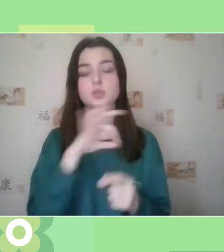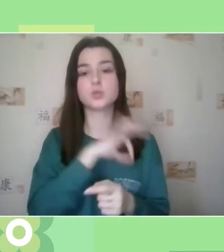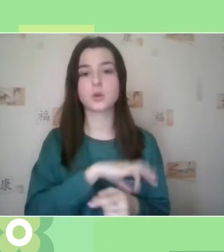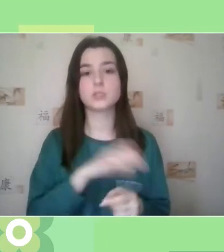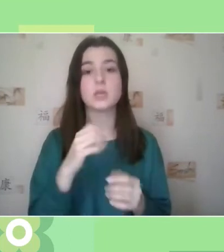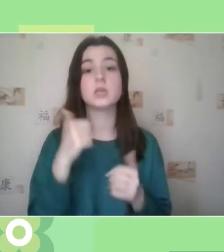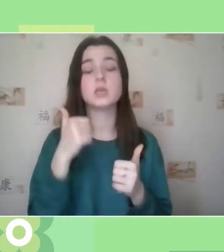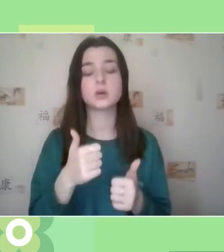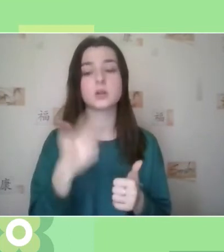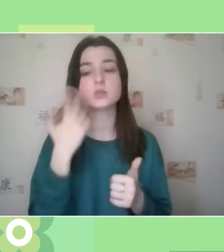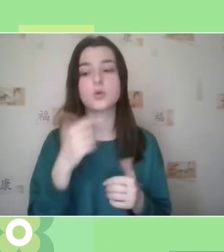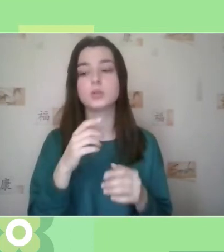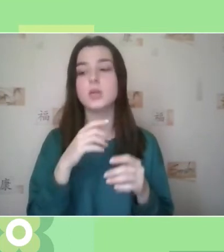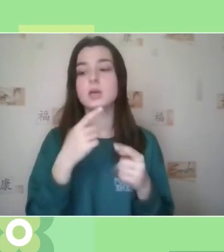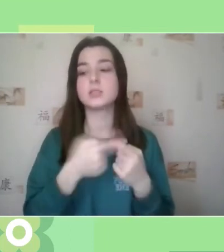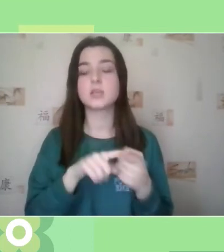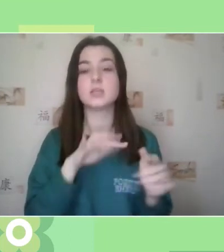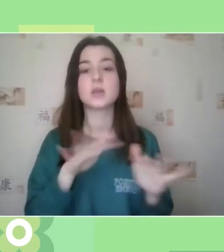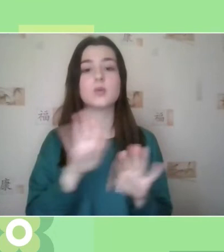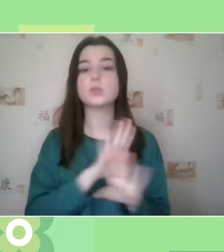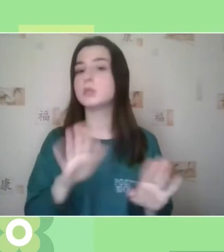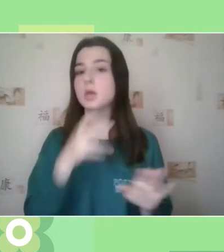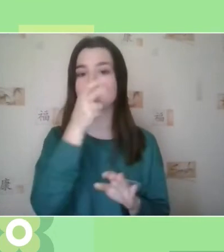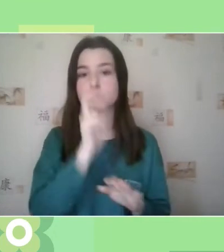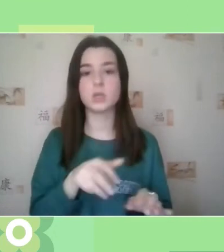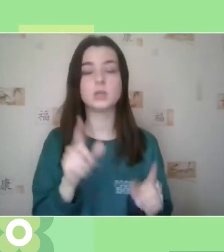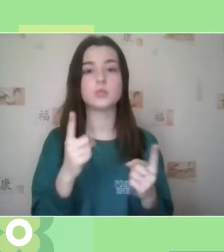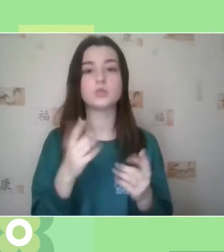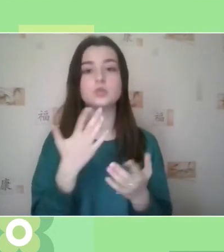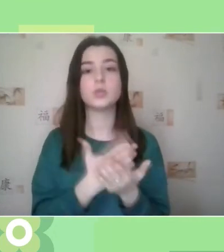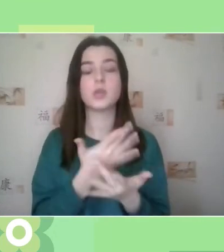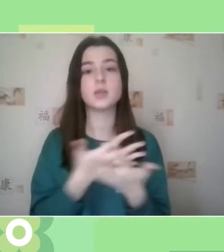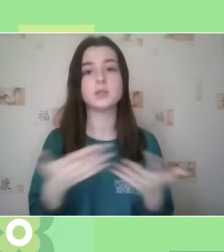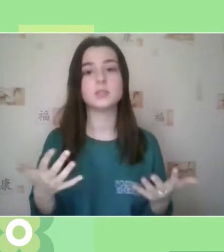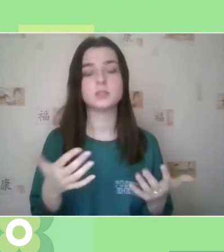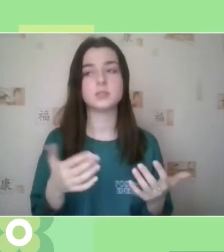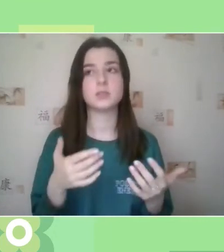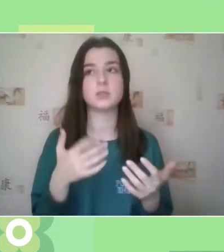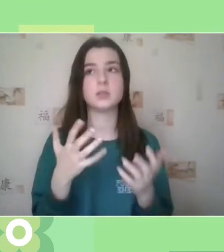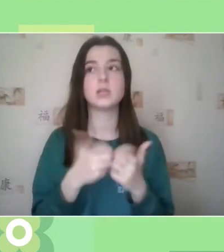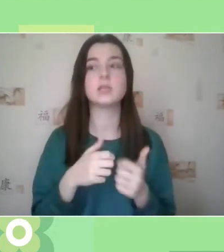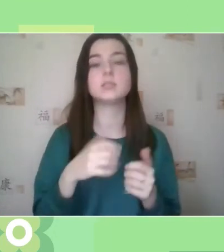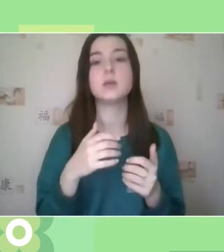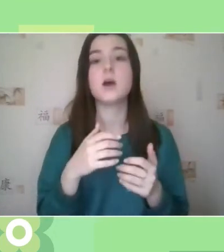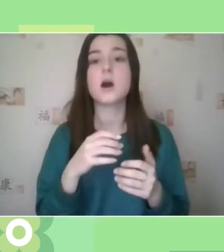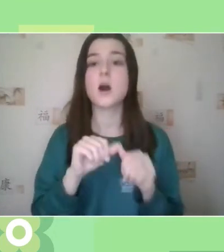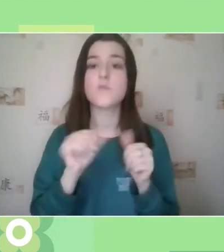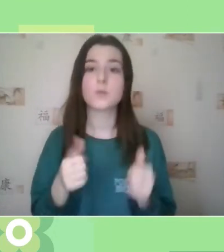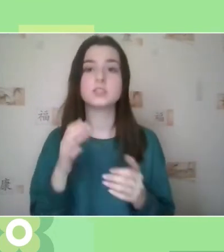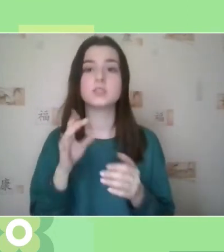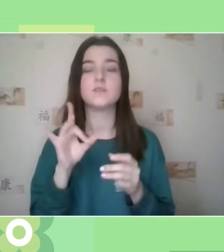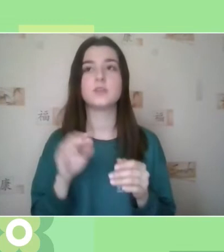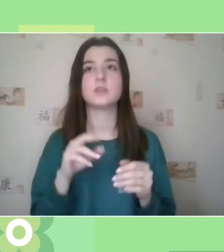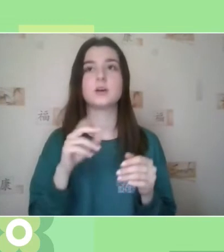нудний. Дивіться, в Україні неймовірна кількість різних форматів, від майстерень до аукціонів,